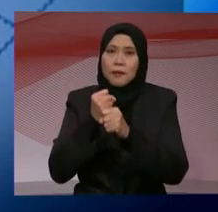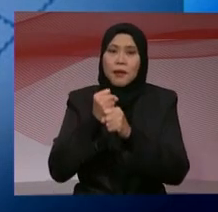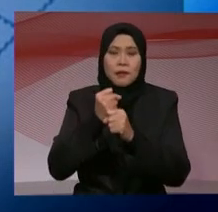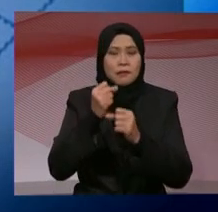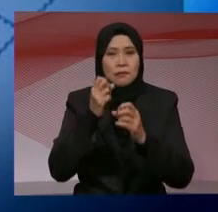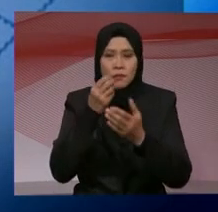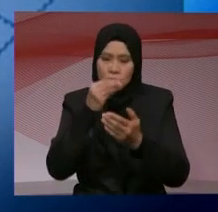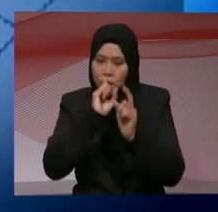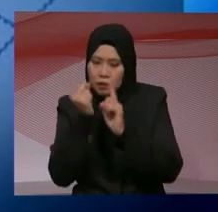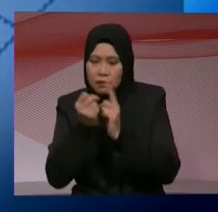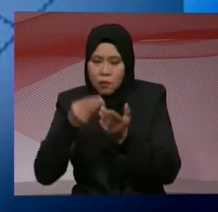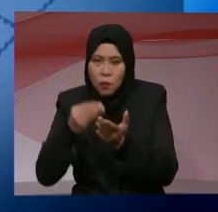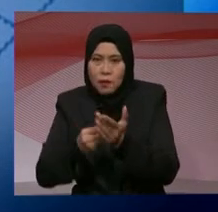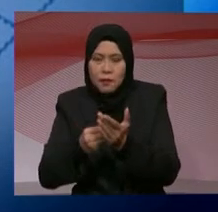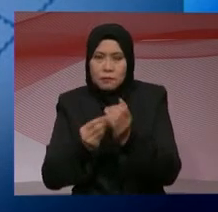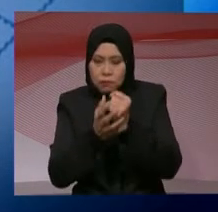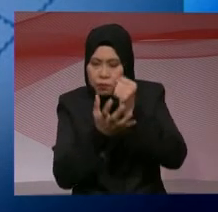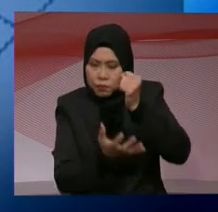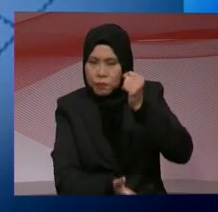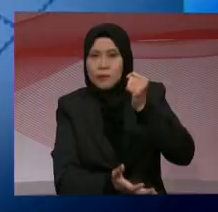kedudukan kewangan yang lebih stabil.